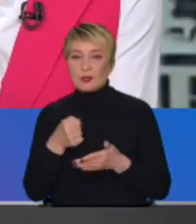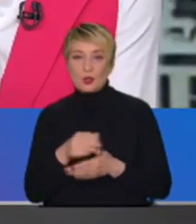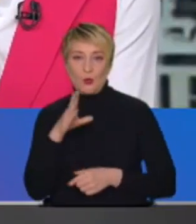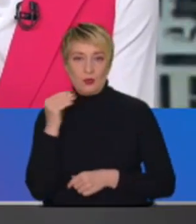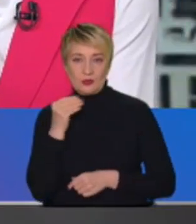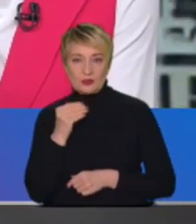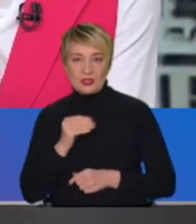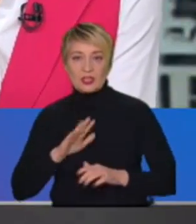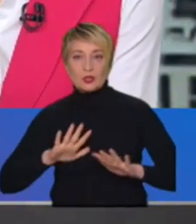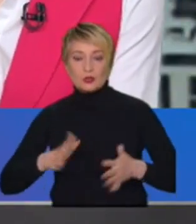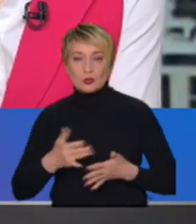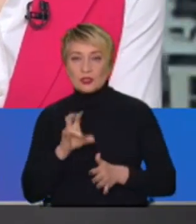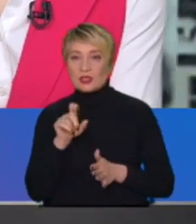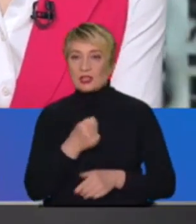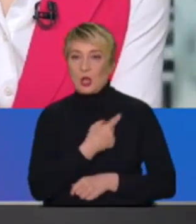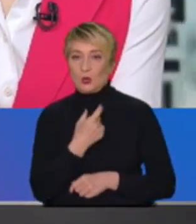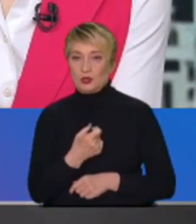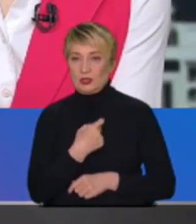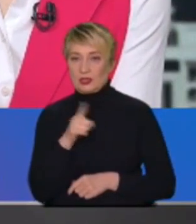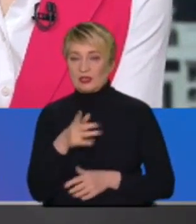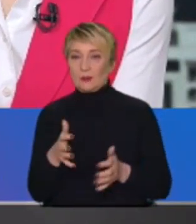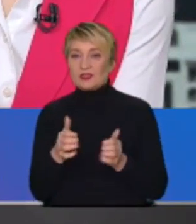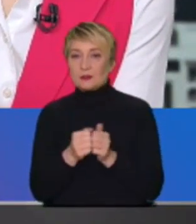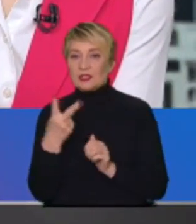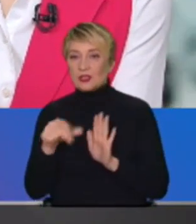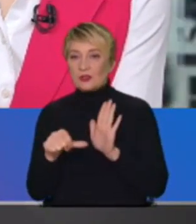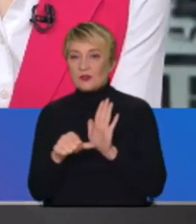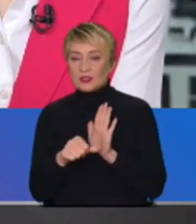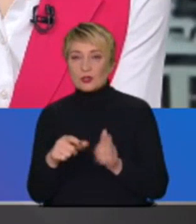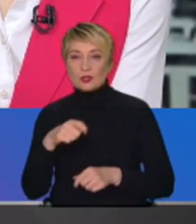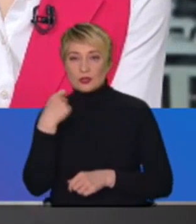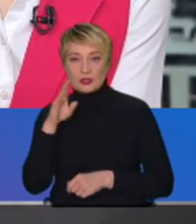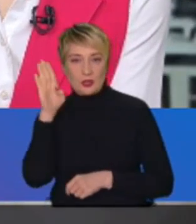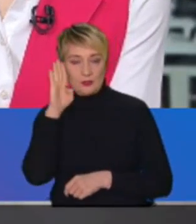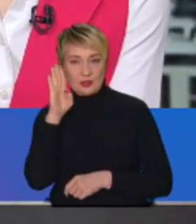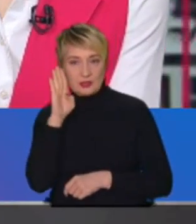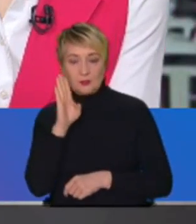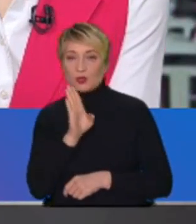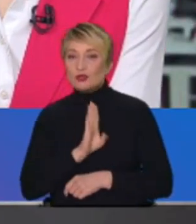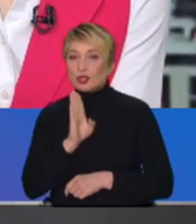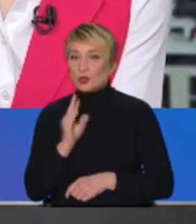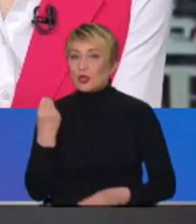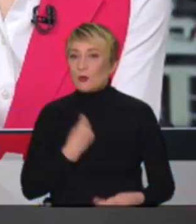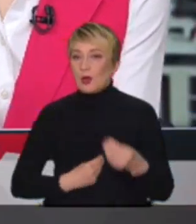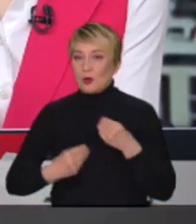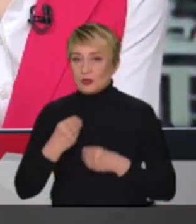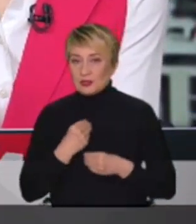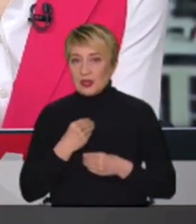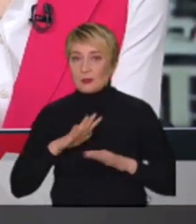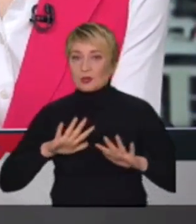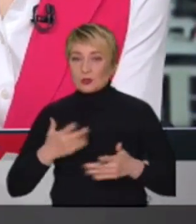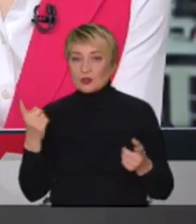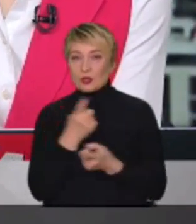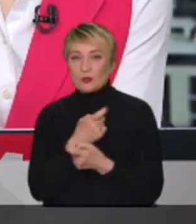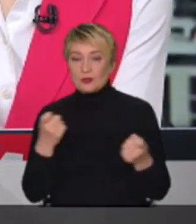на Одещині. Під час перетину кордону там затримали 26-річного парубка у жіночому одязі. Ну, а про інцидент повідомили